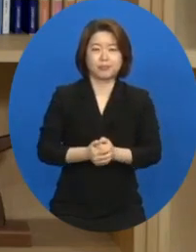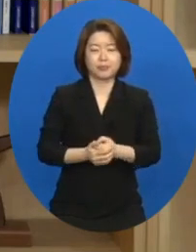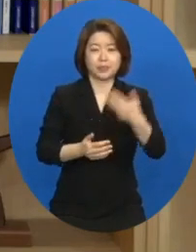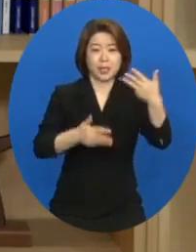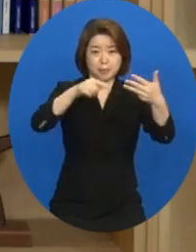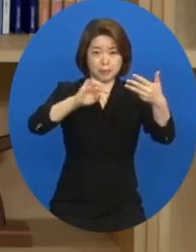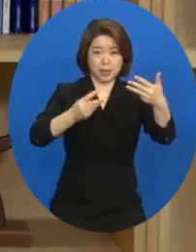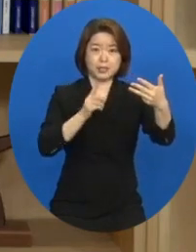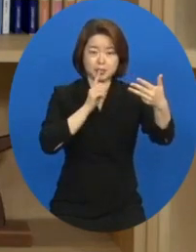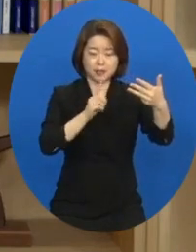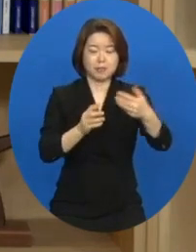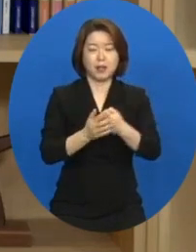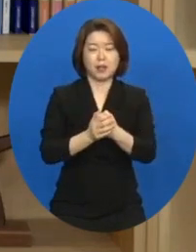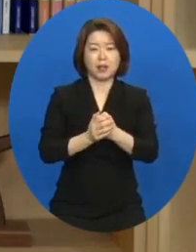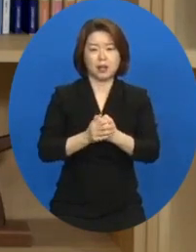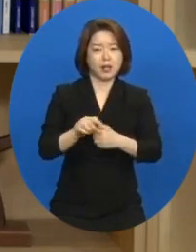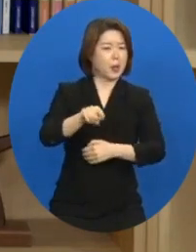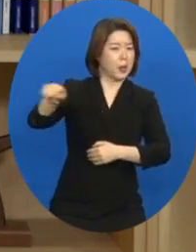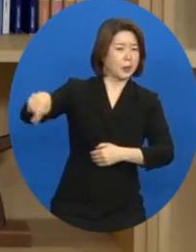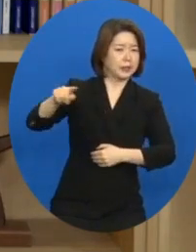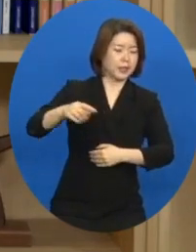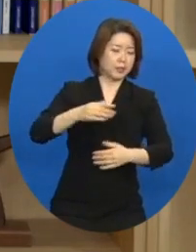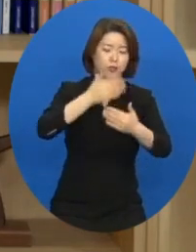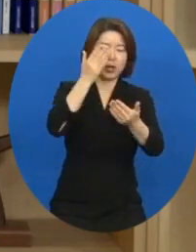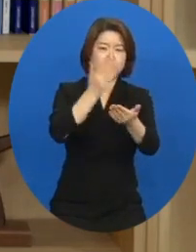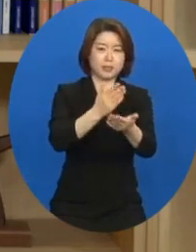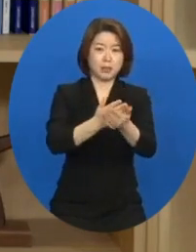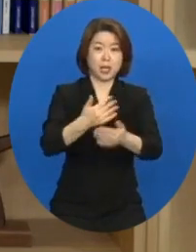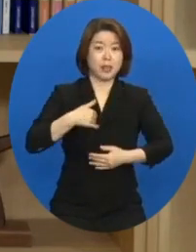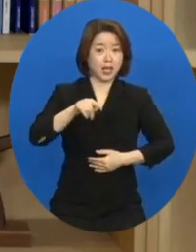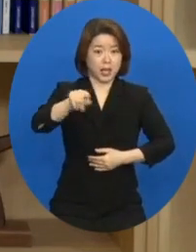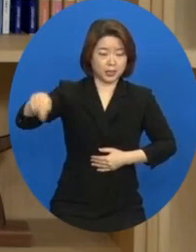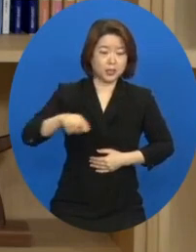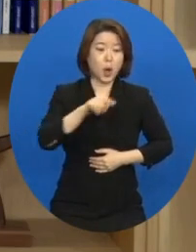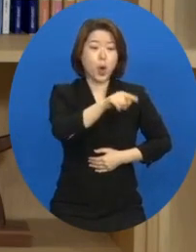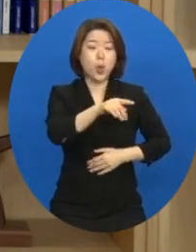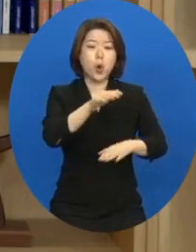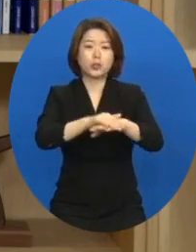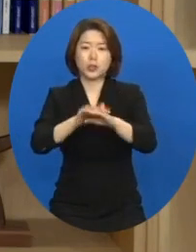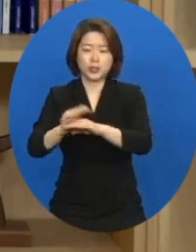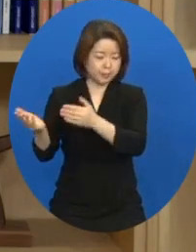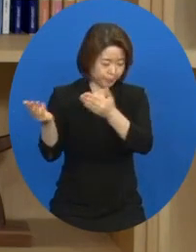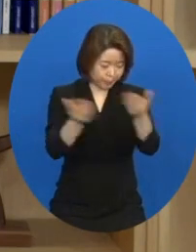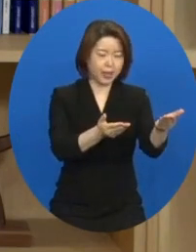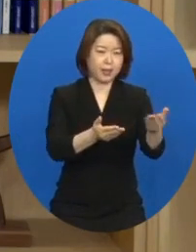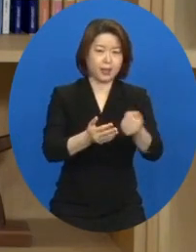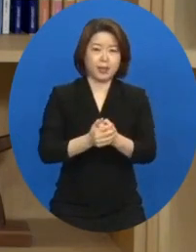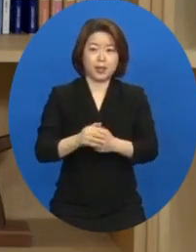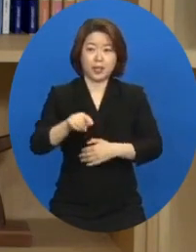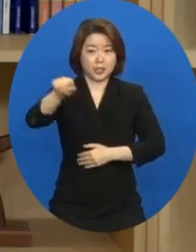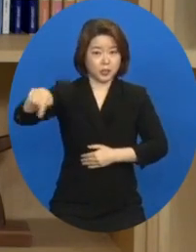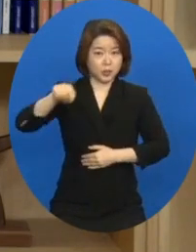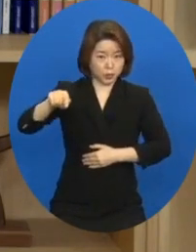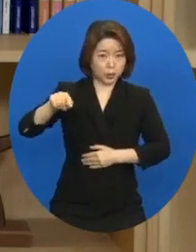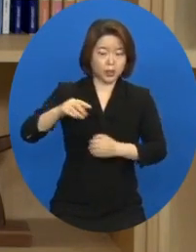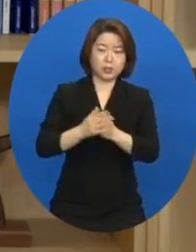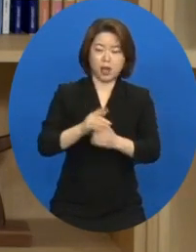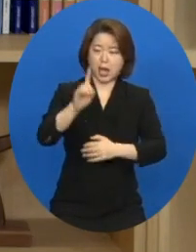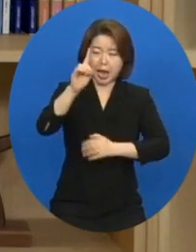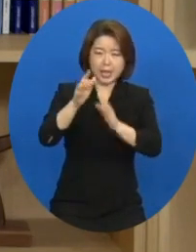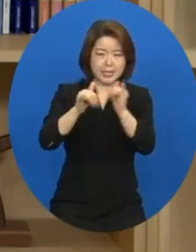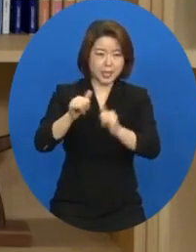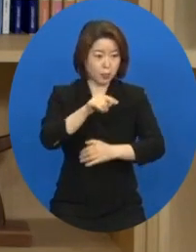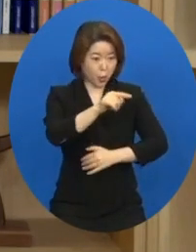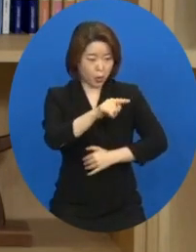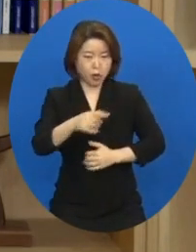말씀입니다 그들을 두려워하지 말아라 내가 그들을 너희 손에 넘겨주었다 그들 가운데에서 한 사람도